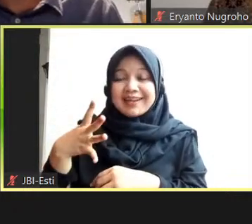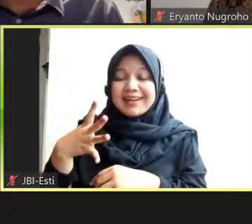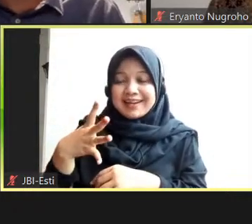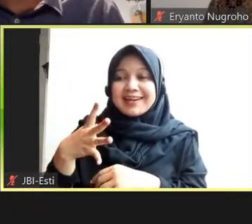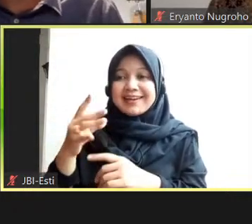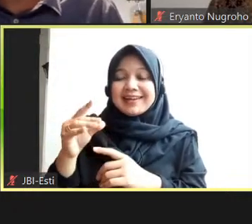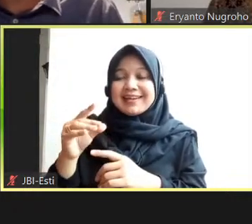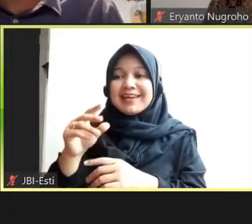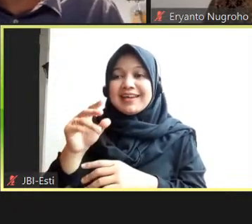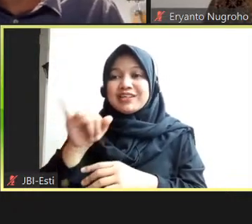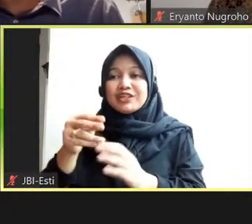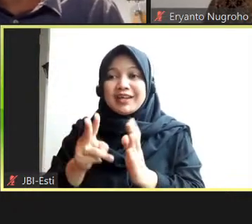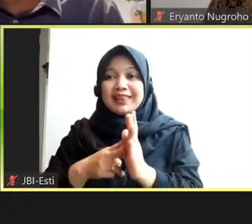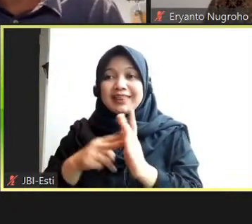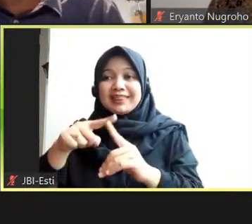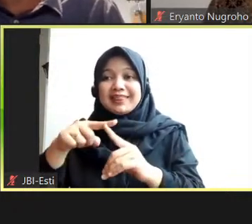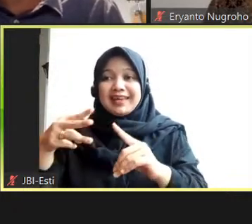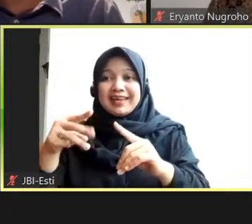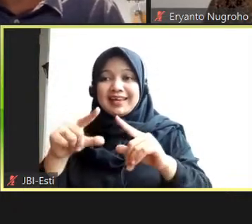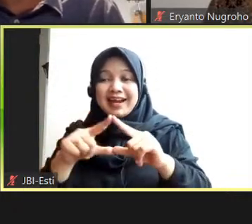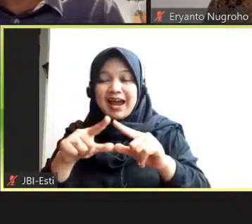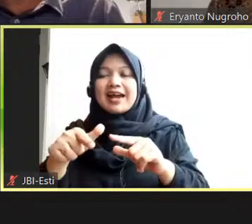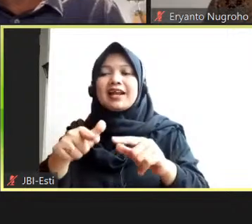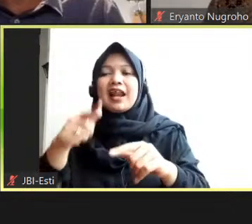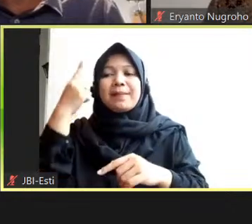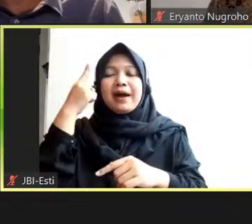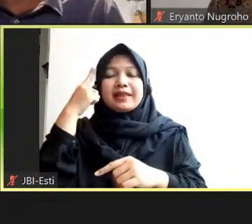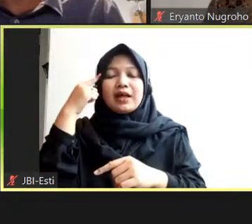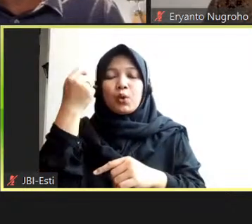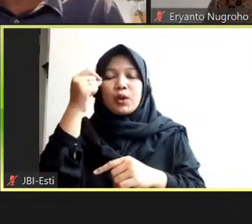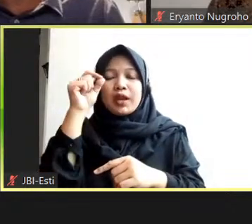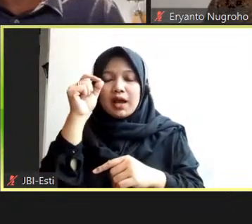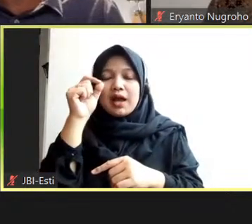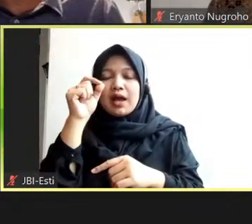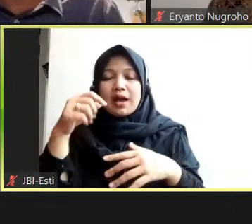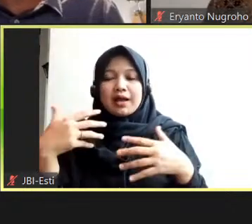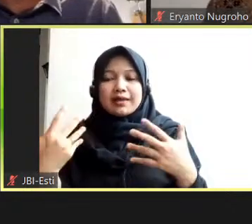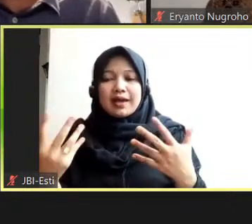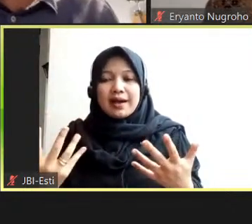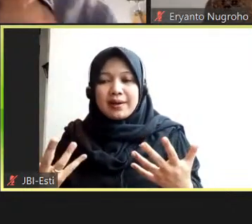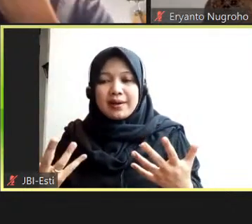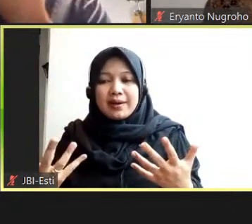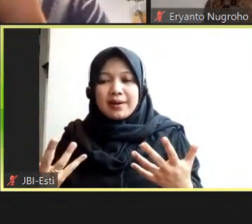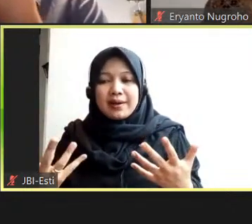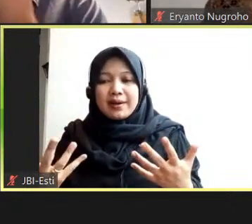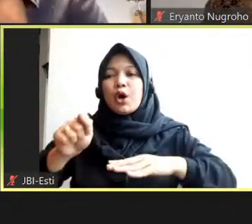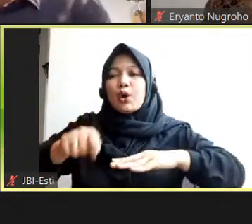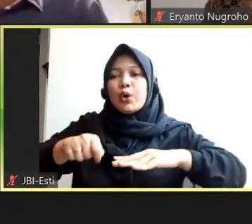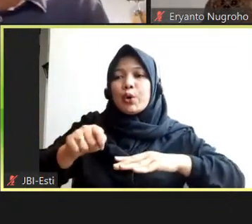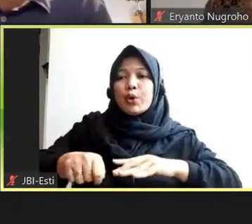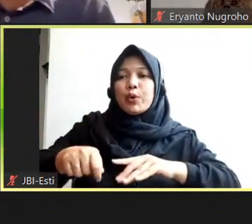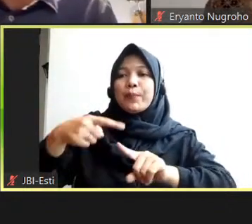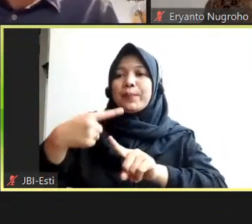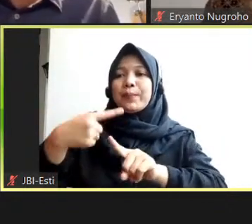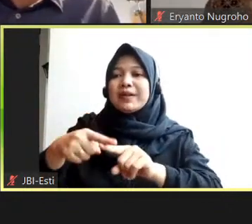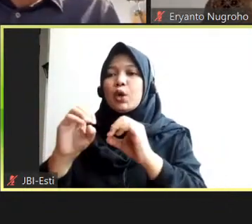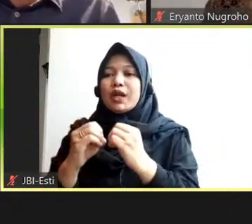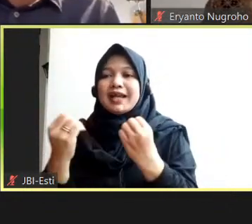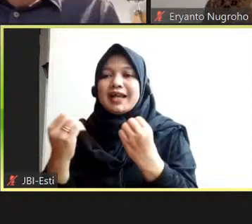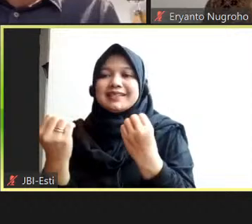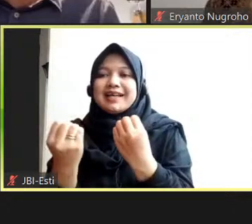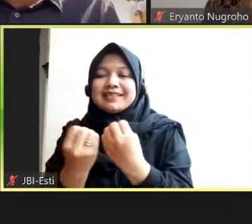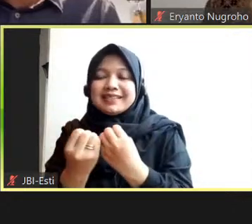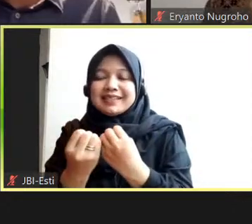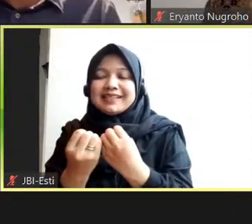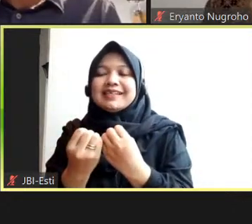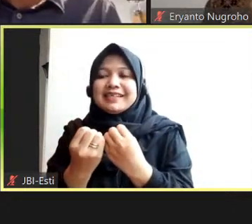dan bisnis, dan salah satu mata kuliah yang diajar oleh beliau adalah hukum dan organisasi nirlaba. Dalam